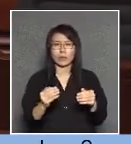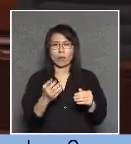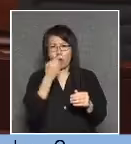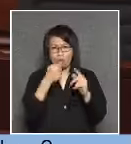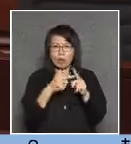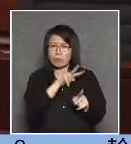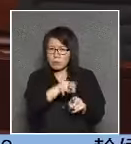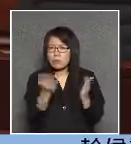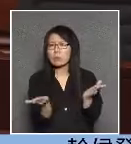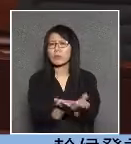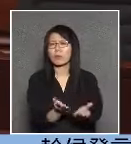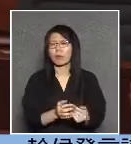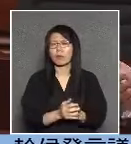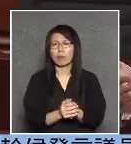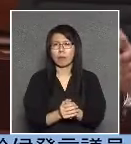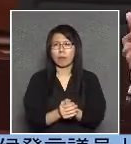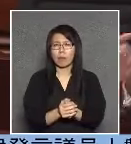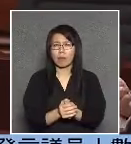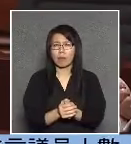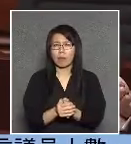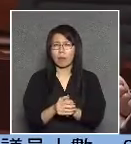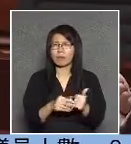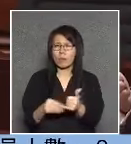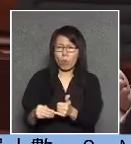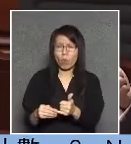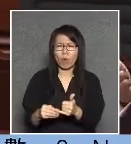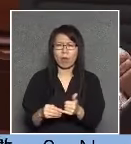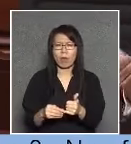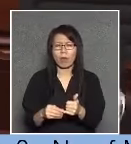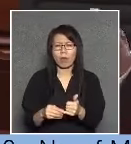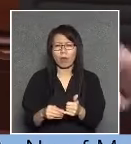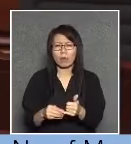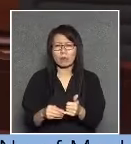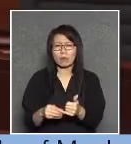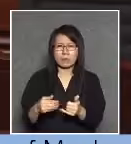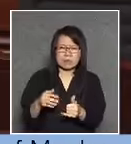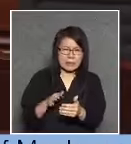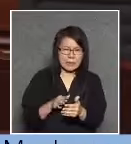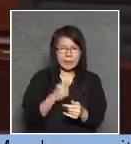證是拖拉和是散，